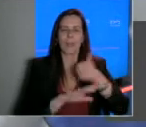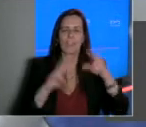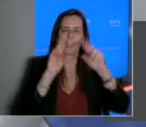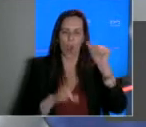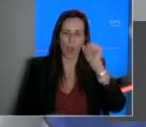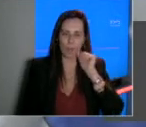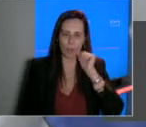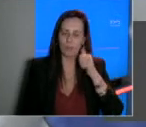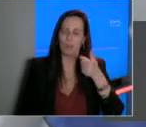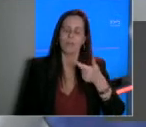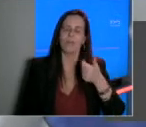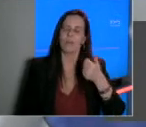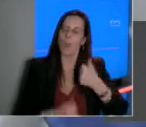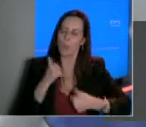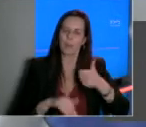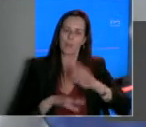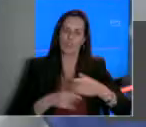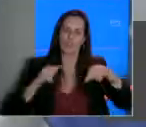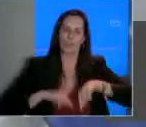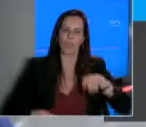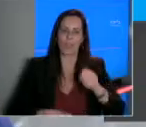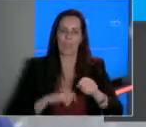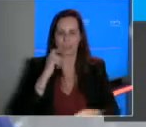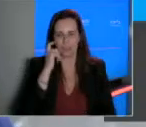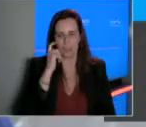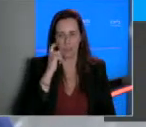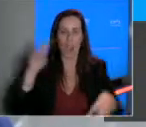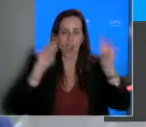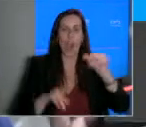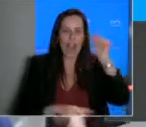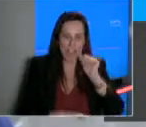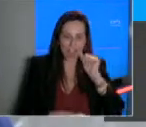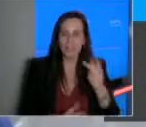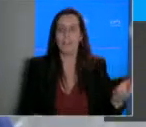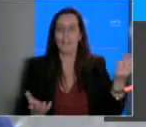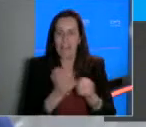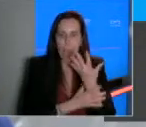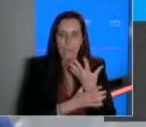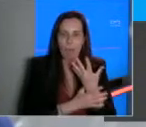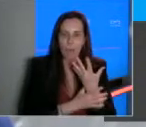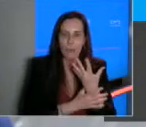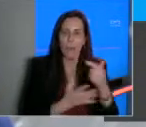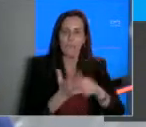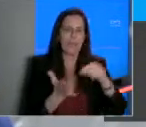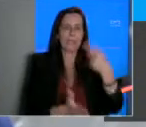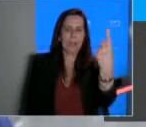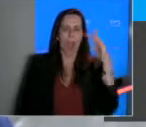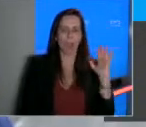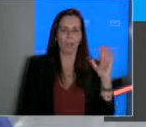לבן, כמועמד, בתפקיד יושב ראש הכנסת. כחול לבן קמה בגלל סיבה